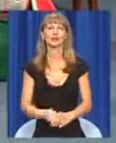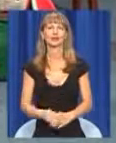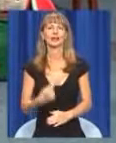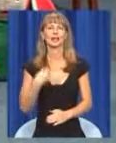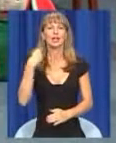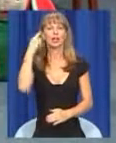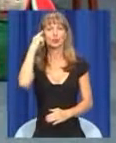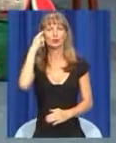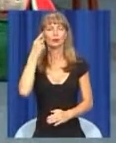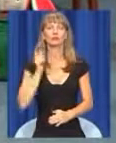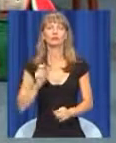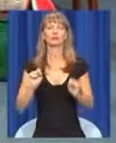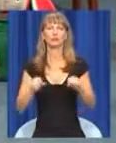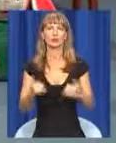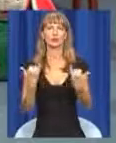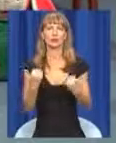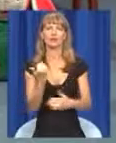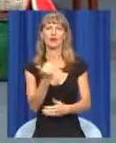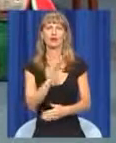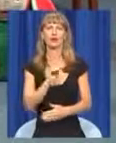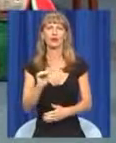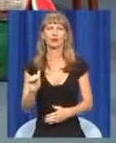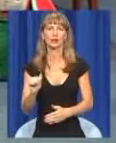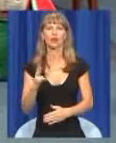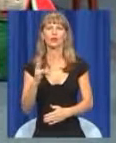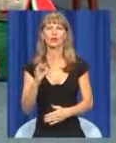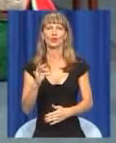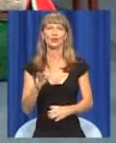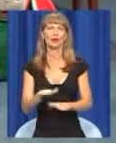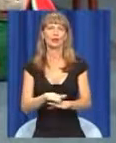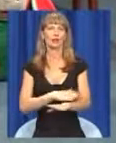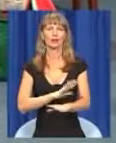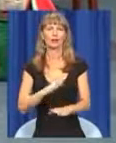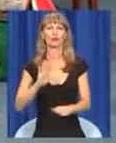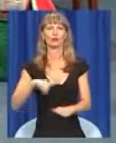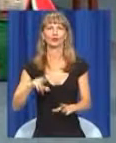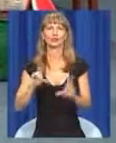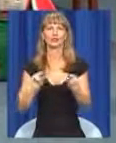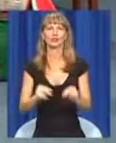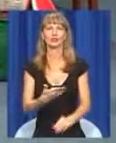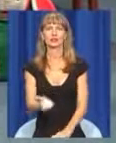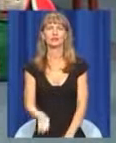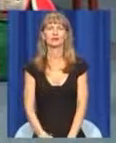і думаю, що, да, дійсно, ми можемо сьогодні з вами попрощатися, але ненадовго, тому хай щастить.